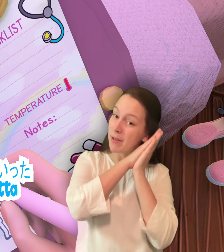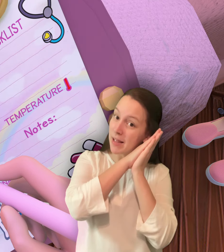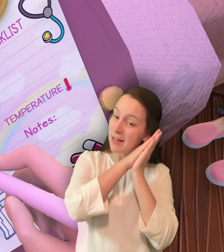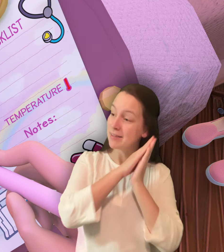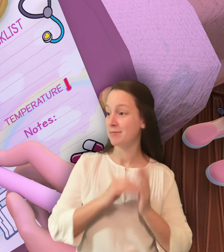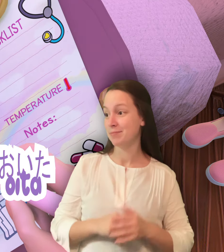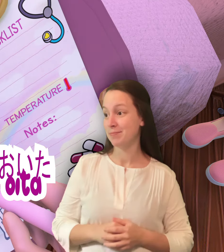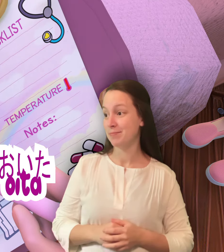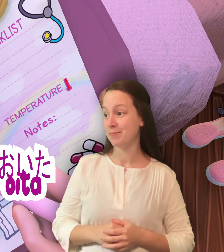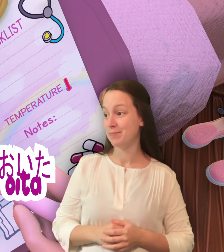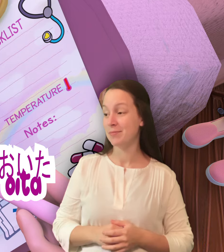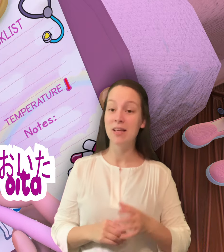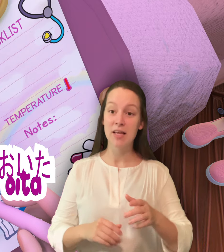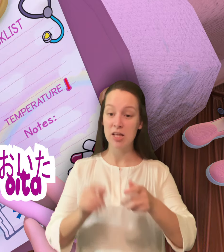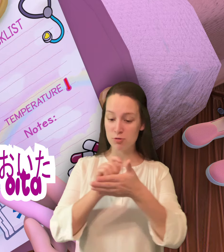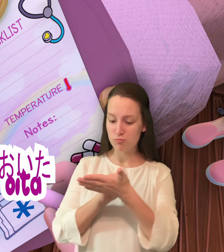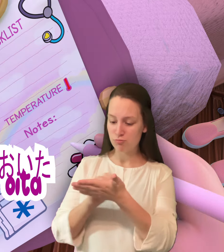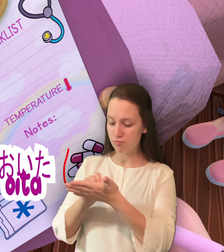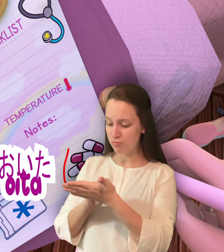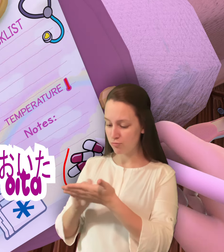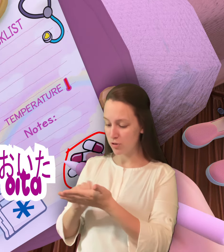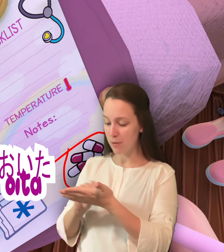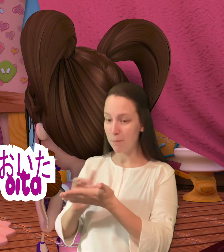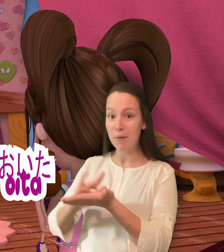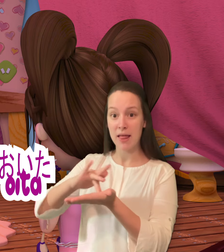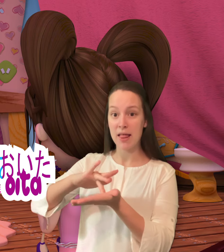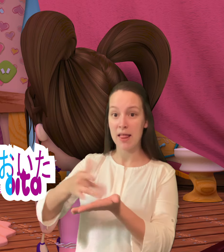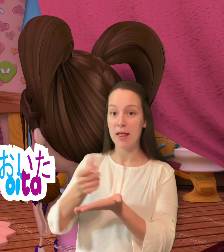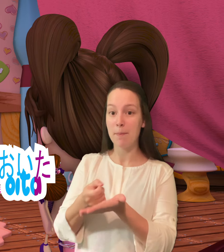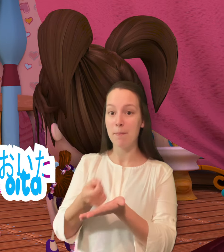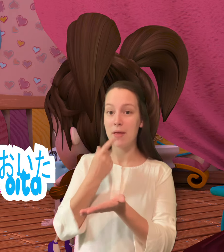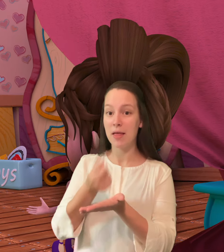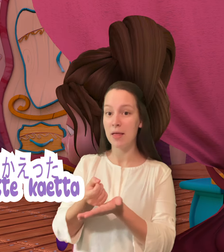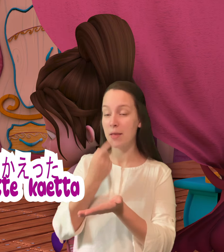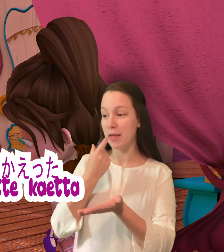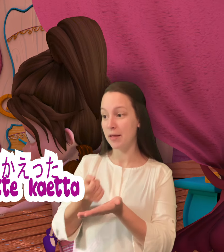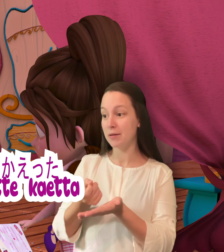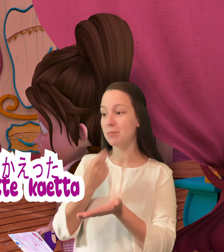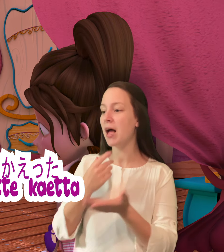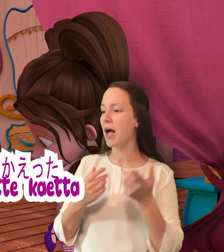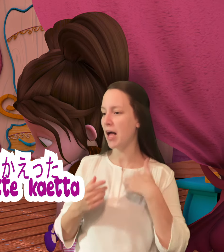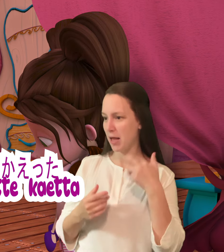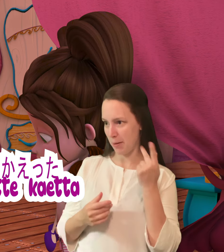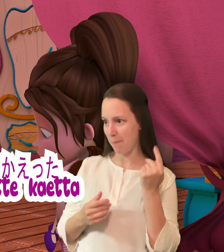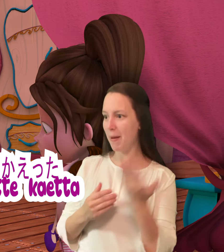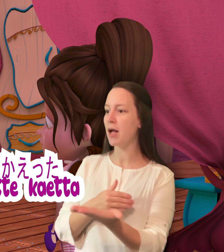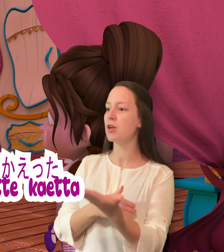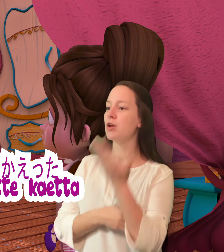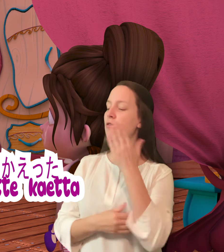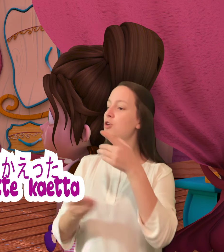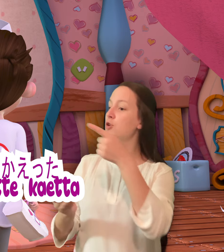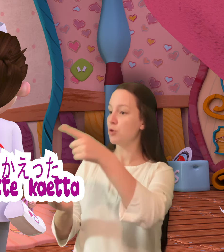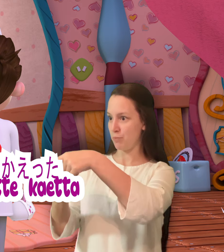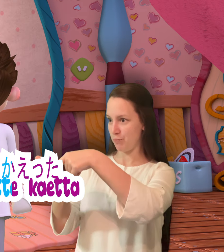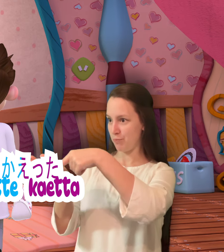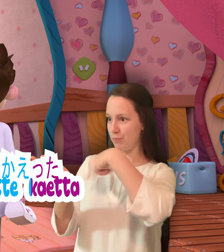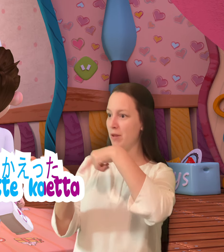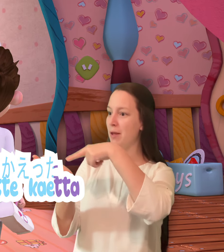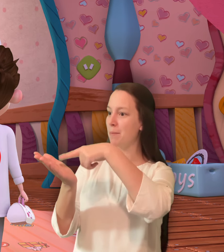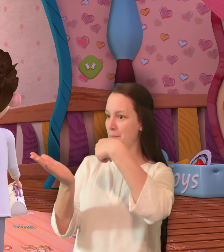が言ったお薬を紙に描いておいた明日も身に来る